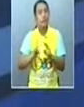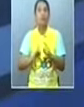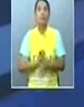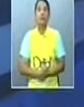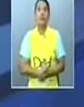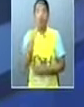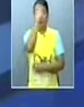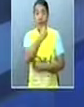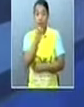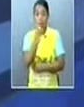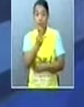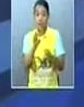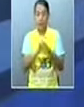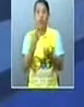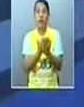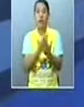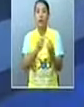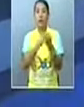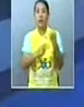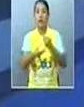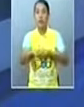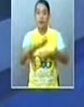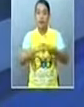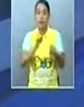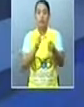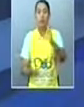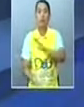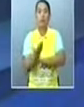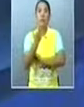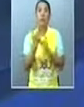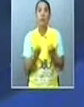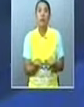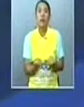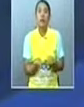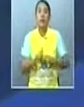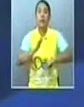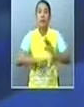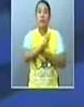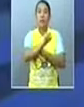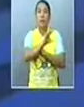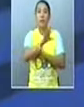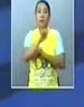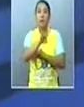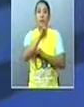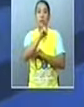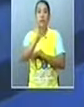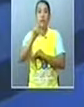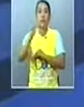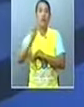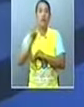คะที่มองทิศทางของอัตราแลกเปลี่ยนในเช้าวันนี้นะคะกรอบการเคลื่อนไหวล่าสุดนั้นก็อยู่สักประมาณ35.80 บาทนะคะ